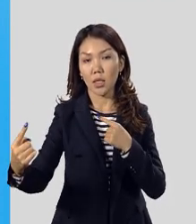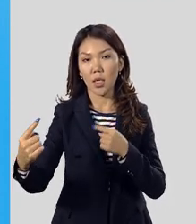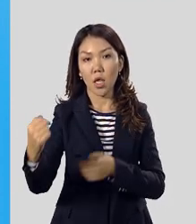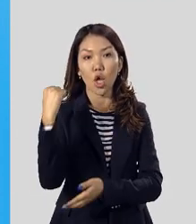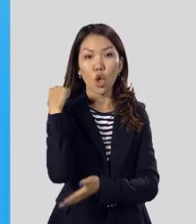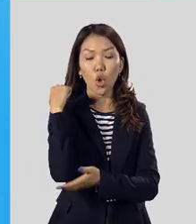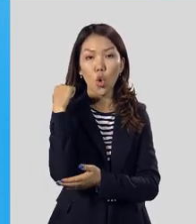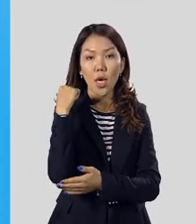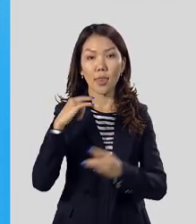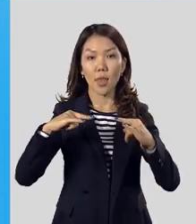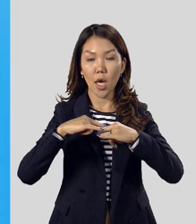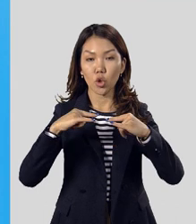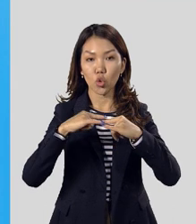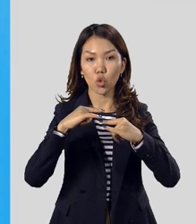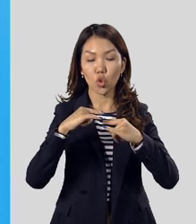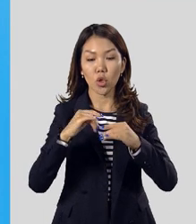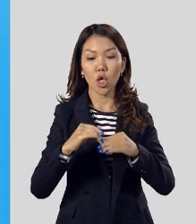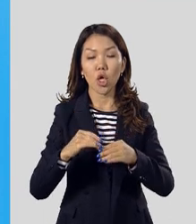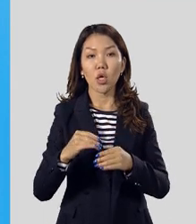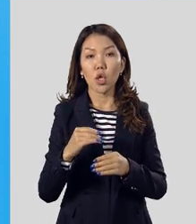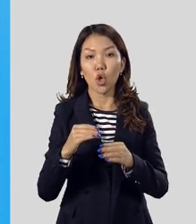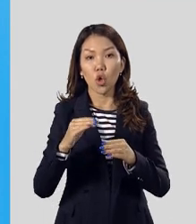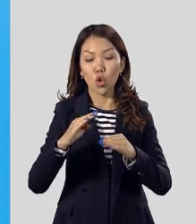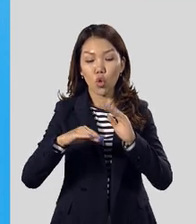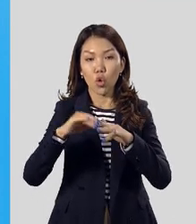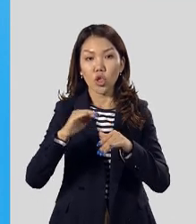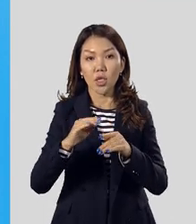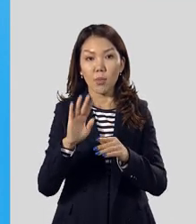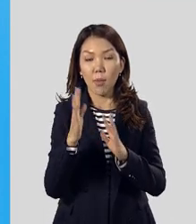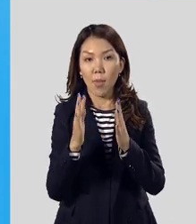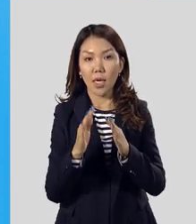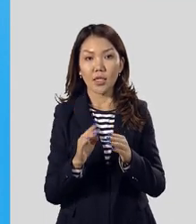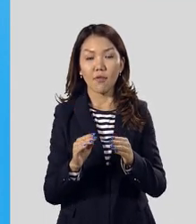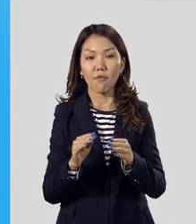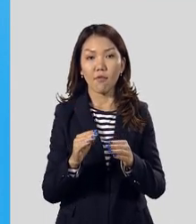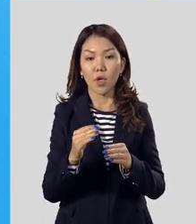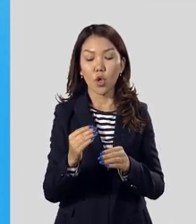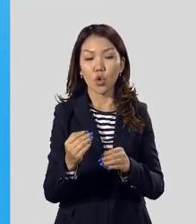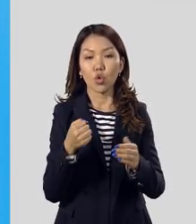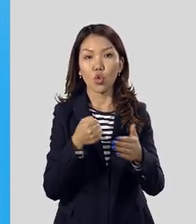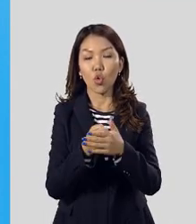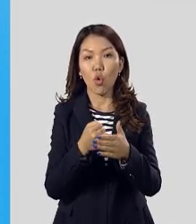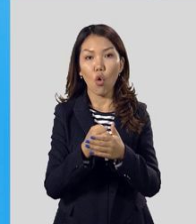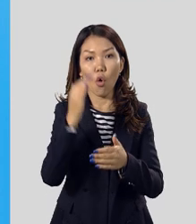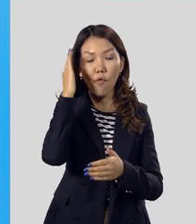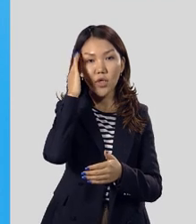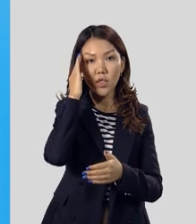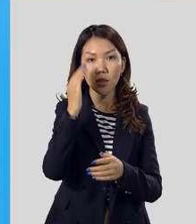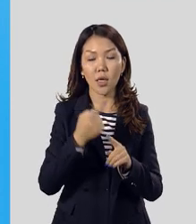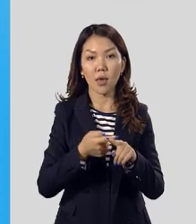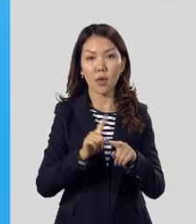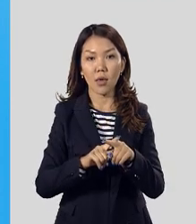на стол и кончиками пальцев дотянитесь до виска. На таком расстоянии от глаз